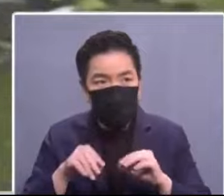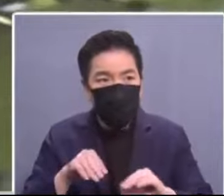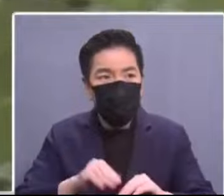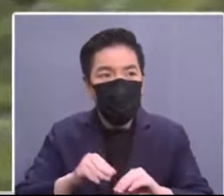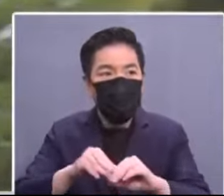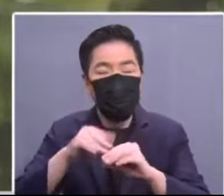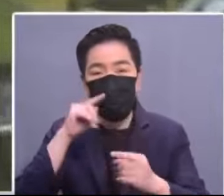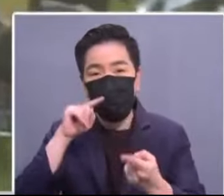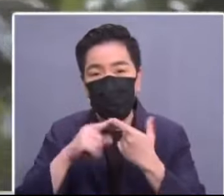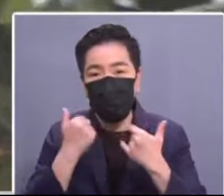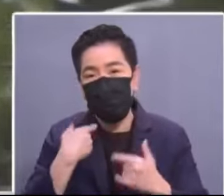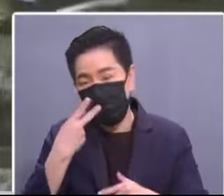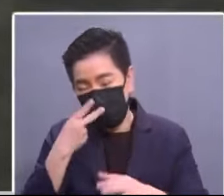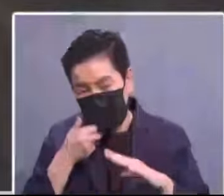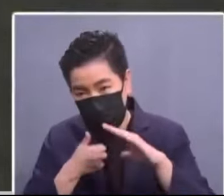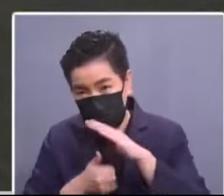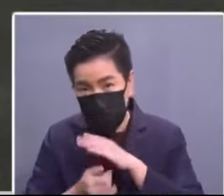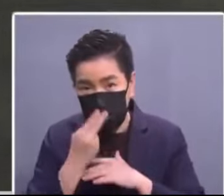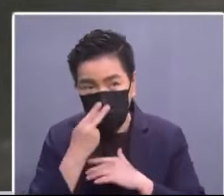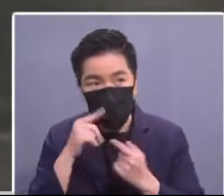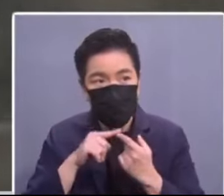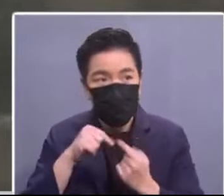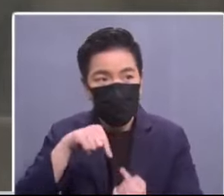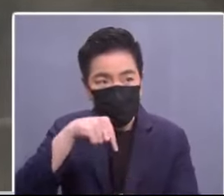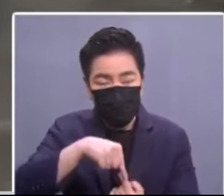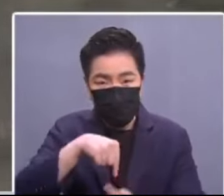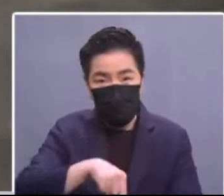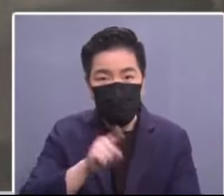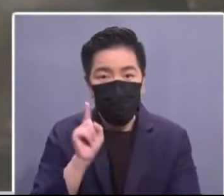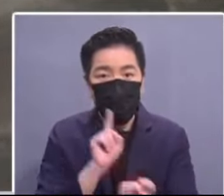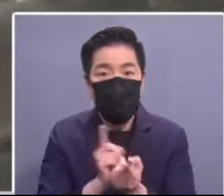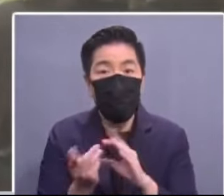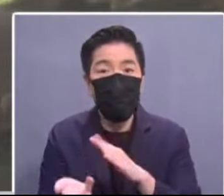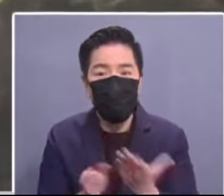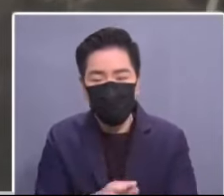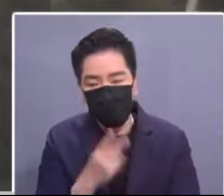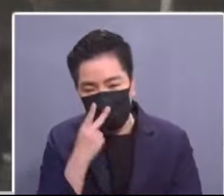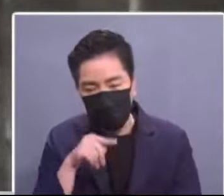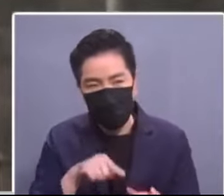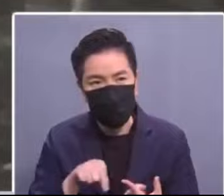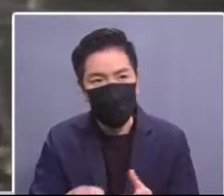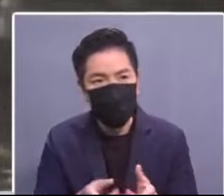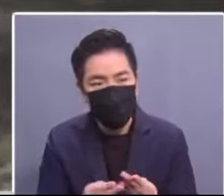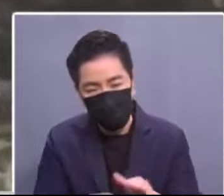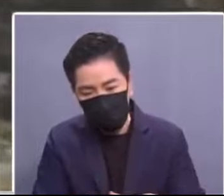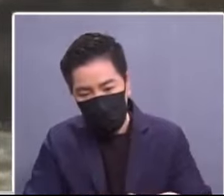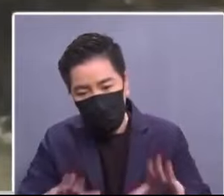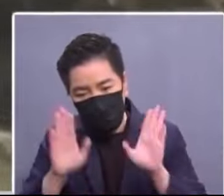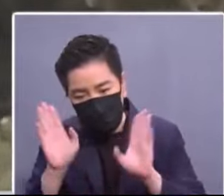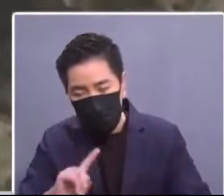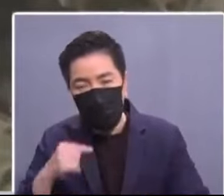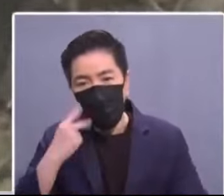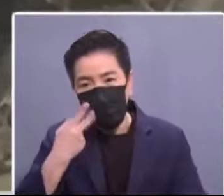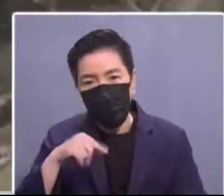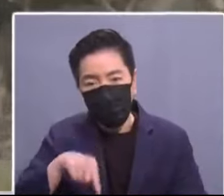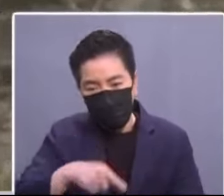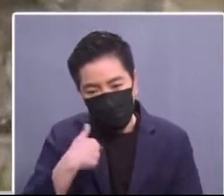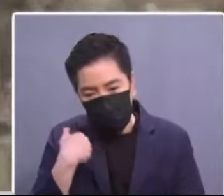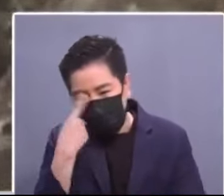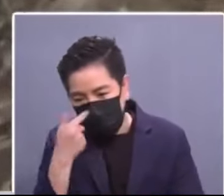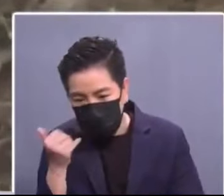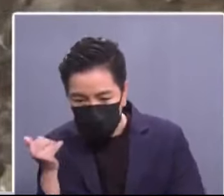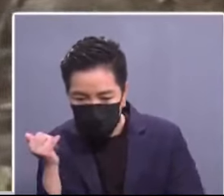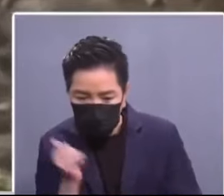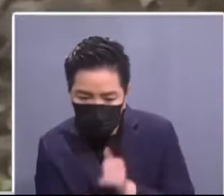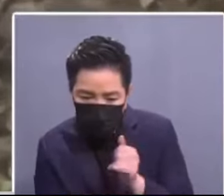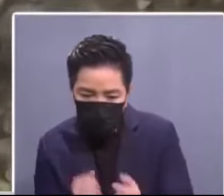คะจากการเข้าไปดูจุดที่พบศพทำให้เห็นว่าพื้นที่เนี่ยเป็นยังไงรวมทั้งตรวจสอบดูว่ามีใครบ้าง